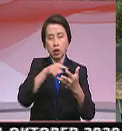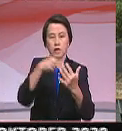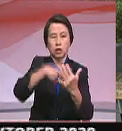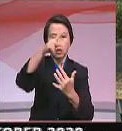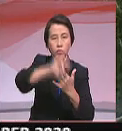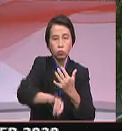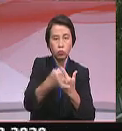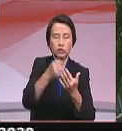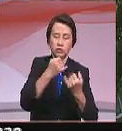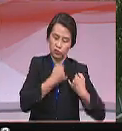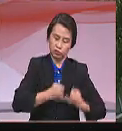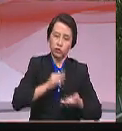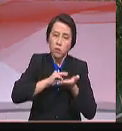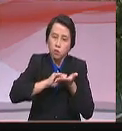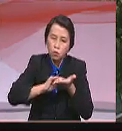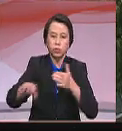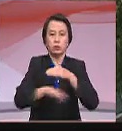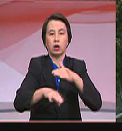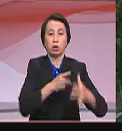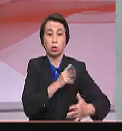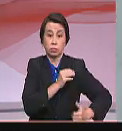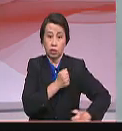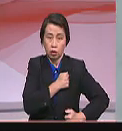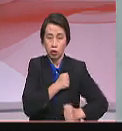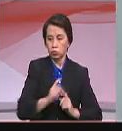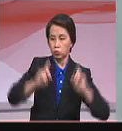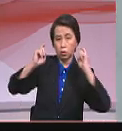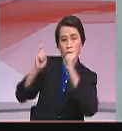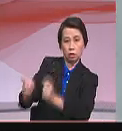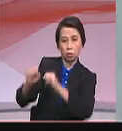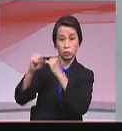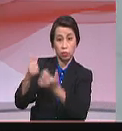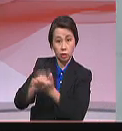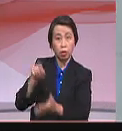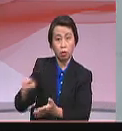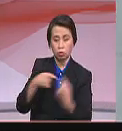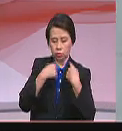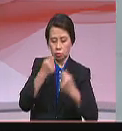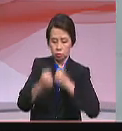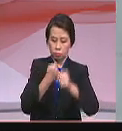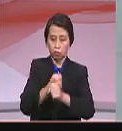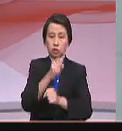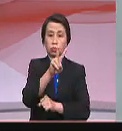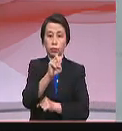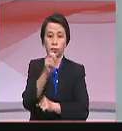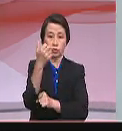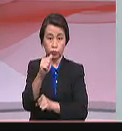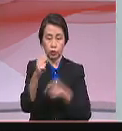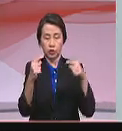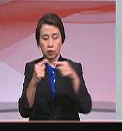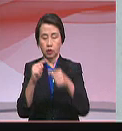projek jiwa murni di bawah kementerian berkenaan yang dianugerahkan kepada syarikat itu sejak tahun 2010 hingga